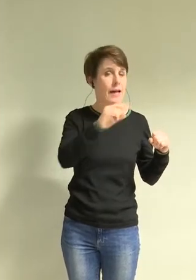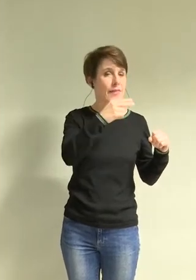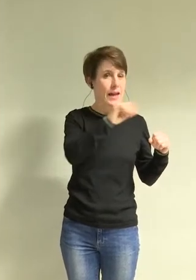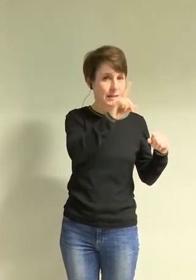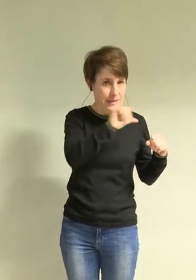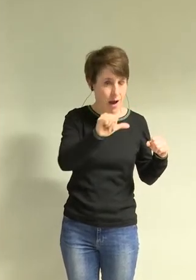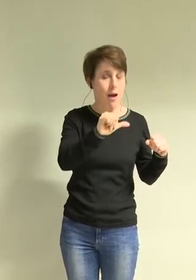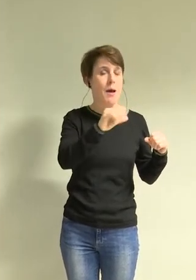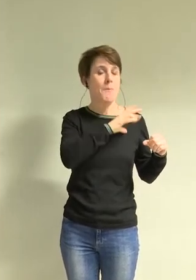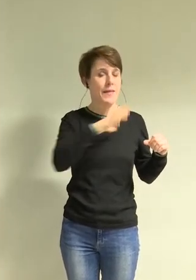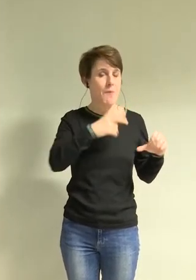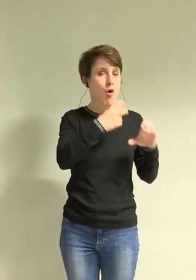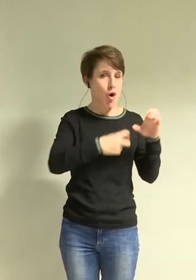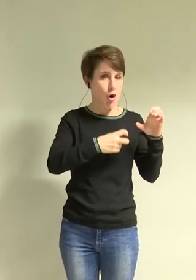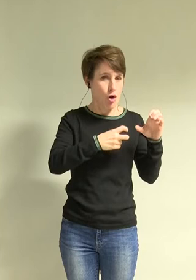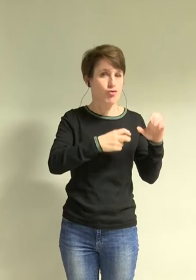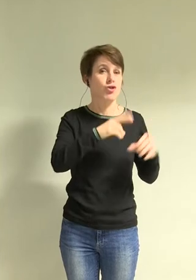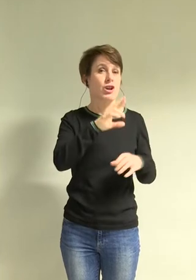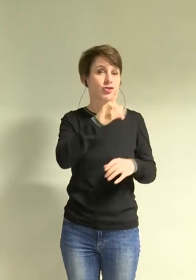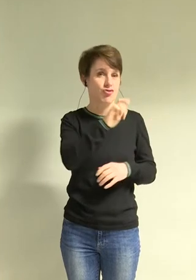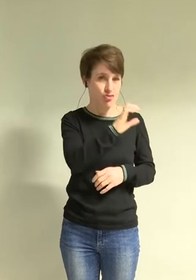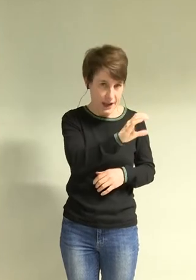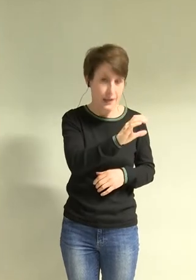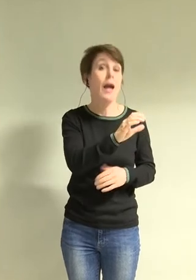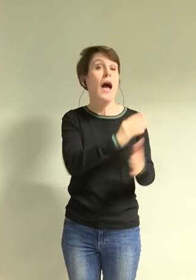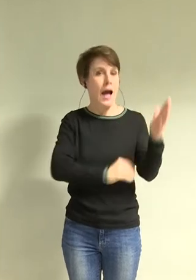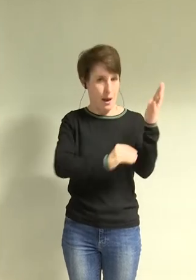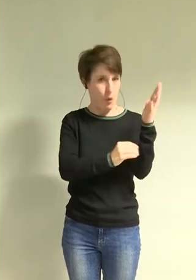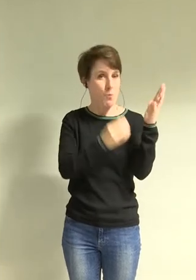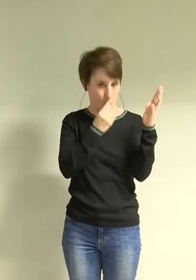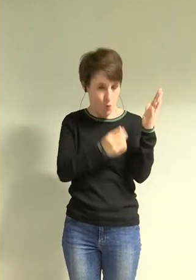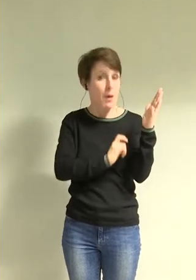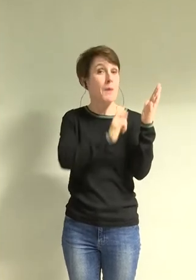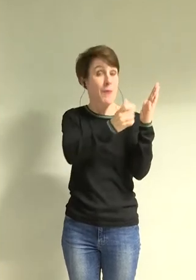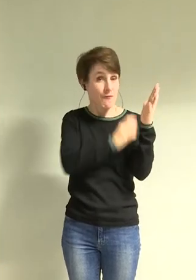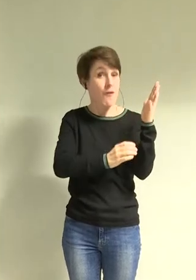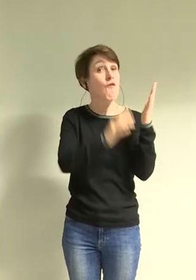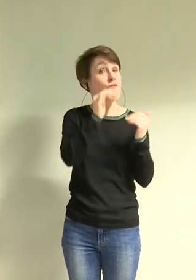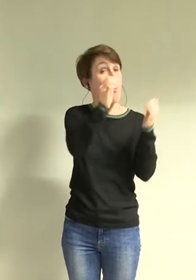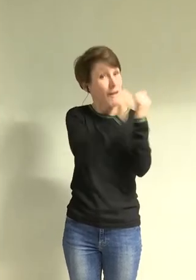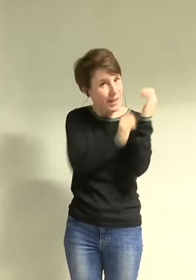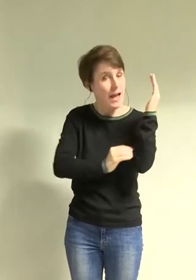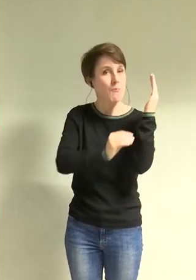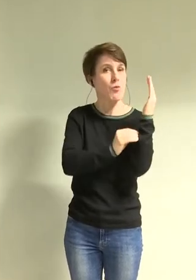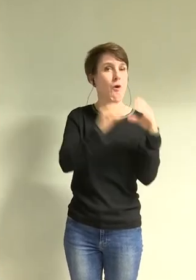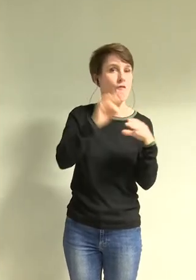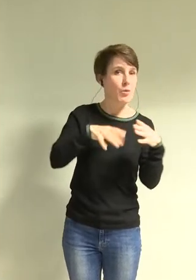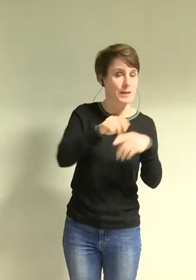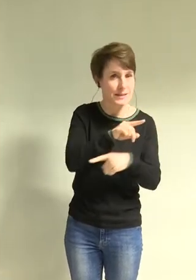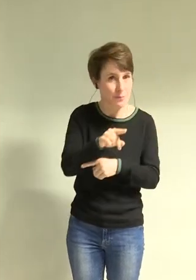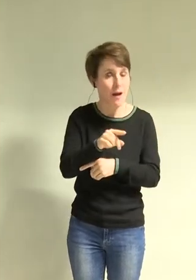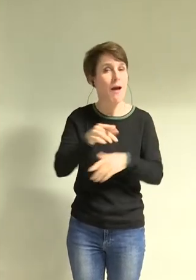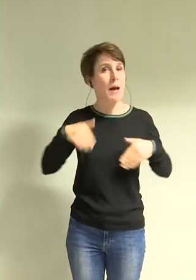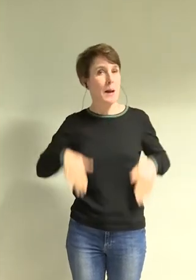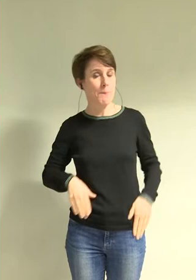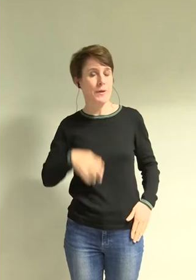roig dec l'amendement est adopté et donc le veut ainsi amendée qui ne prend pas part au vote qui s'abstient nerfs à